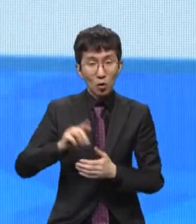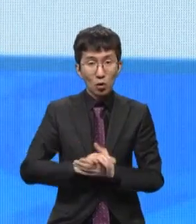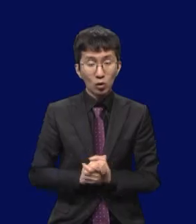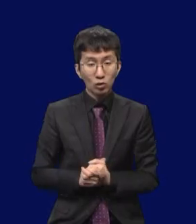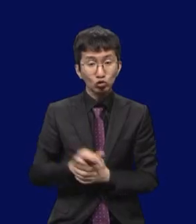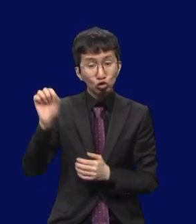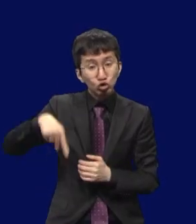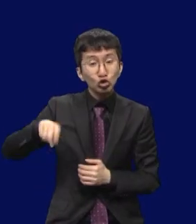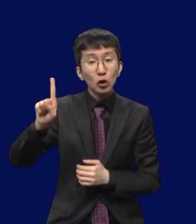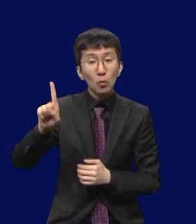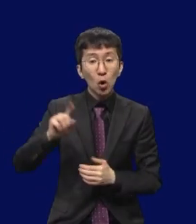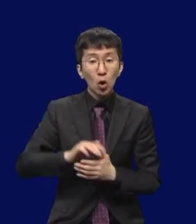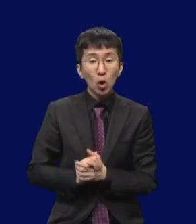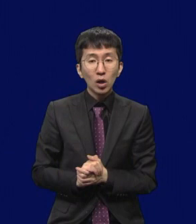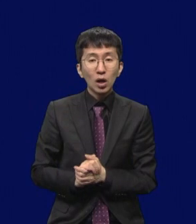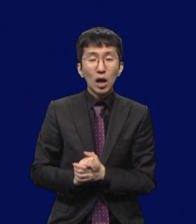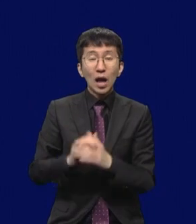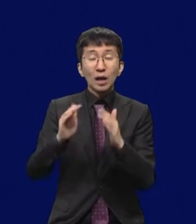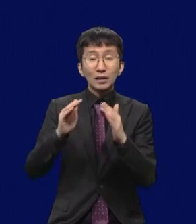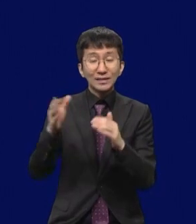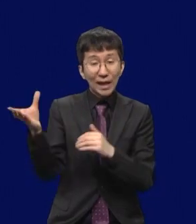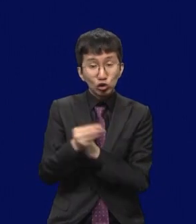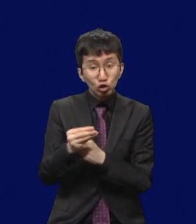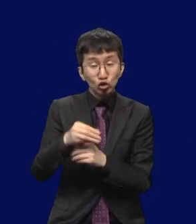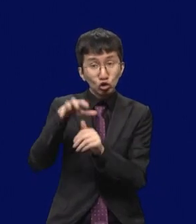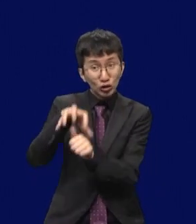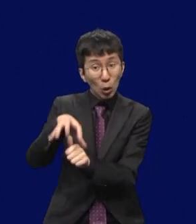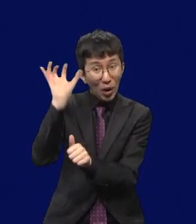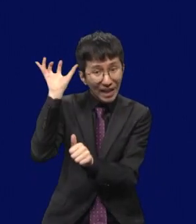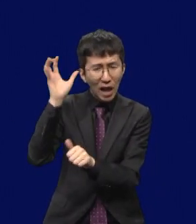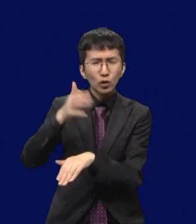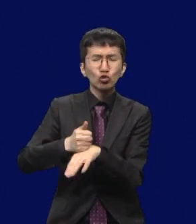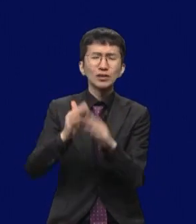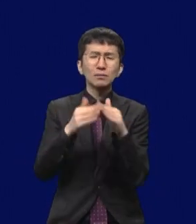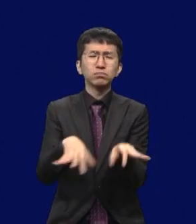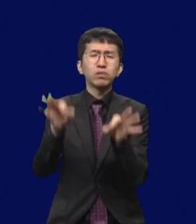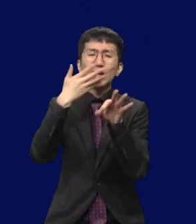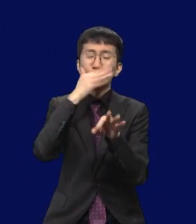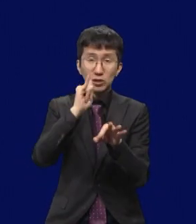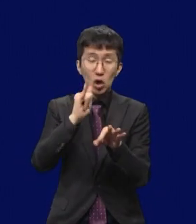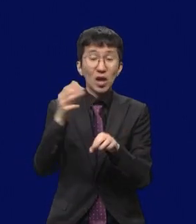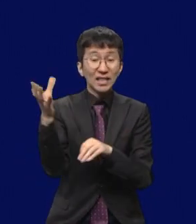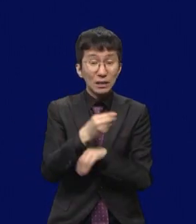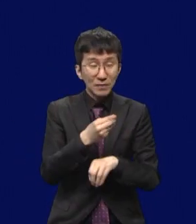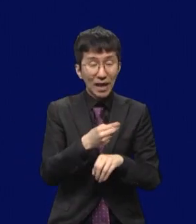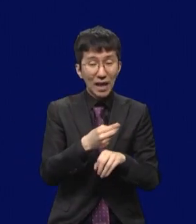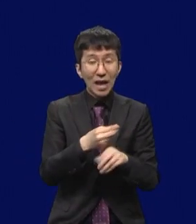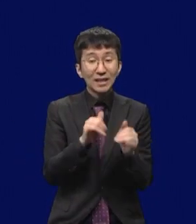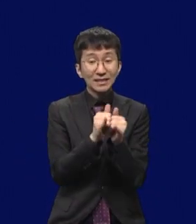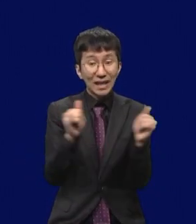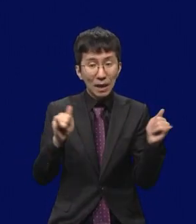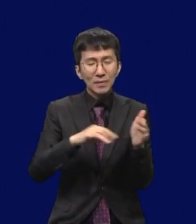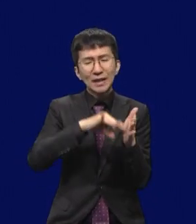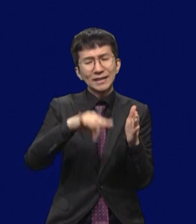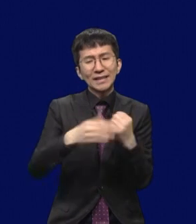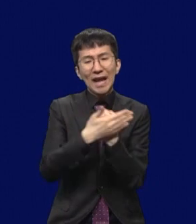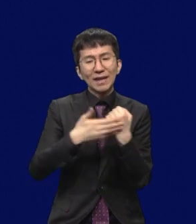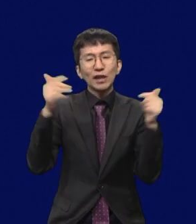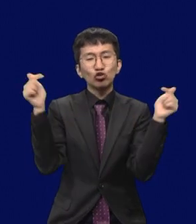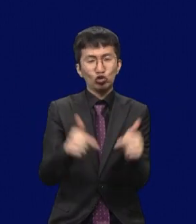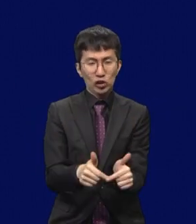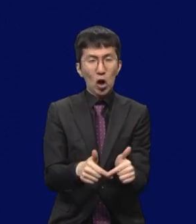완화는 집값 폭등을 불러올 수 있다며 임대사업자 에 대한 세제 혜택을 줄여 매물이 시장에 나오게 해야 한다고